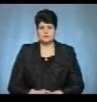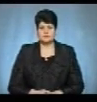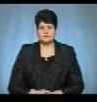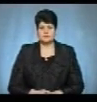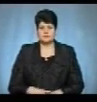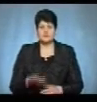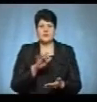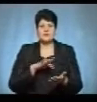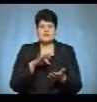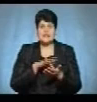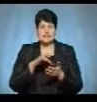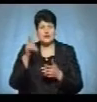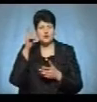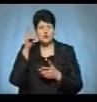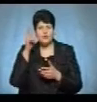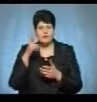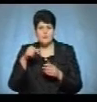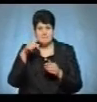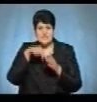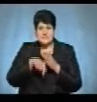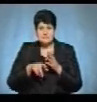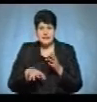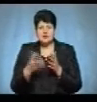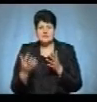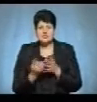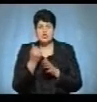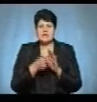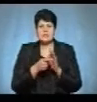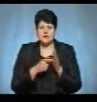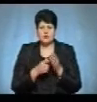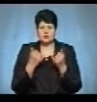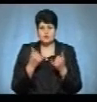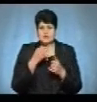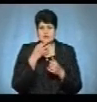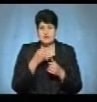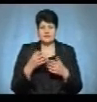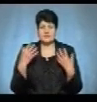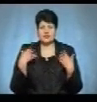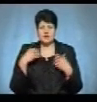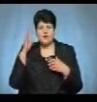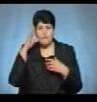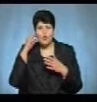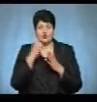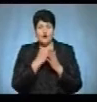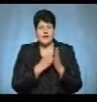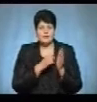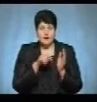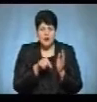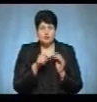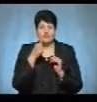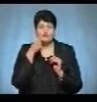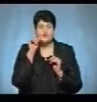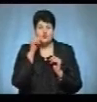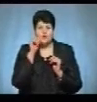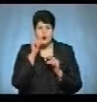У центрі Чорткова під землею знайшли кімнату. Як повідомив сьогодні начальник Чортківського водоканалу Віктор Гордієнко, вчора